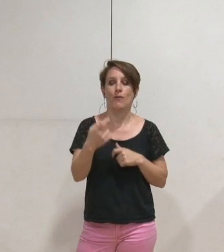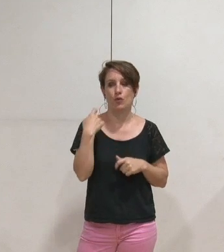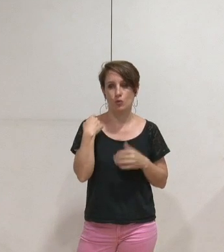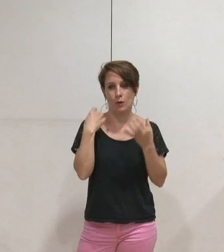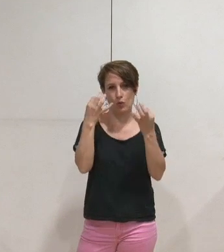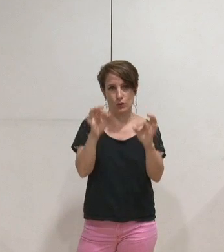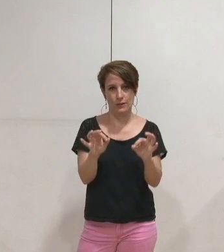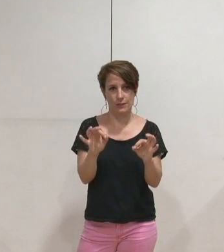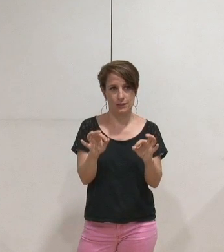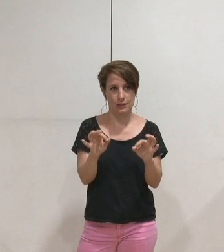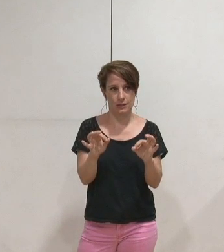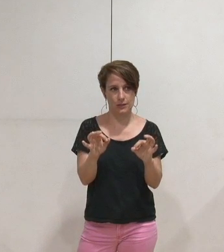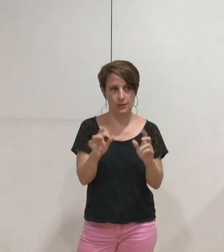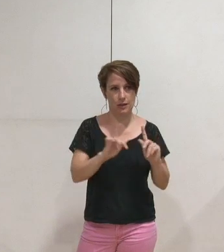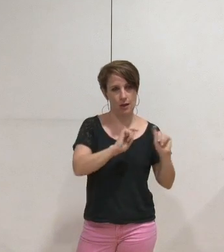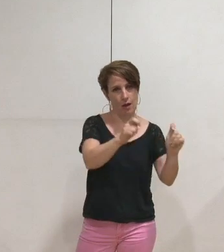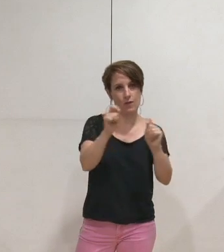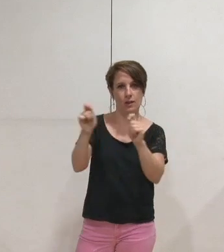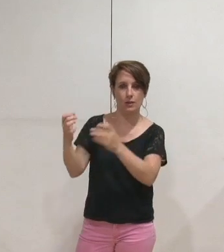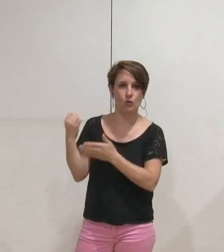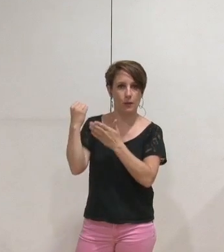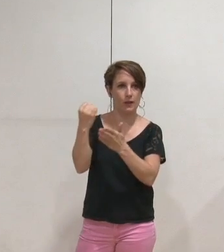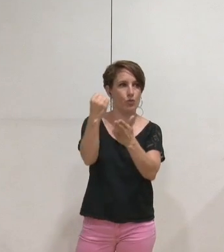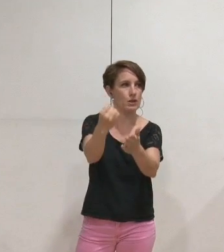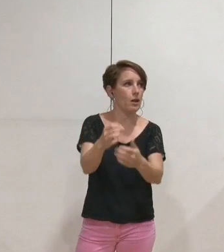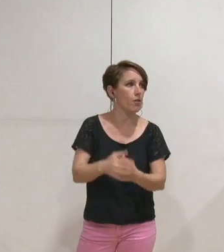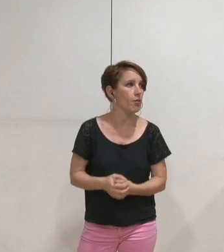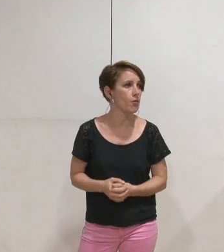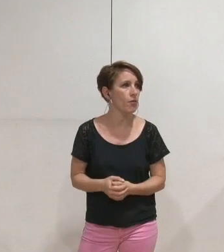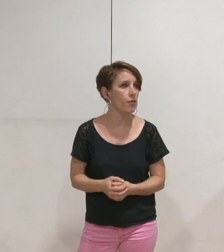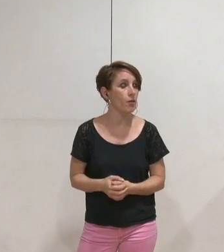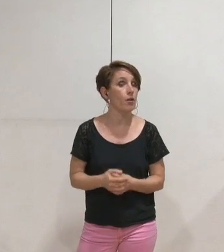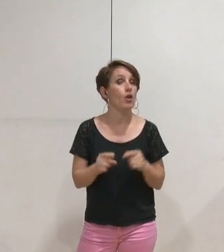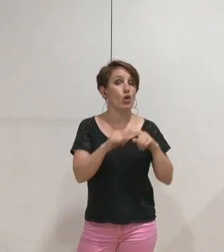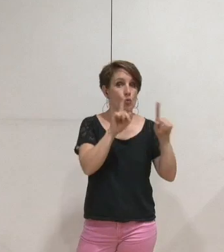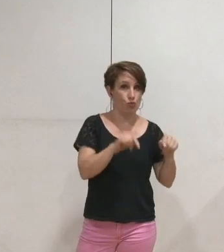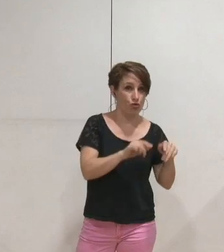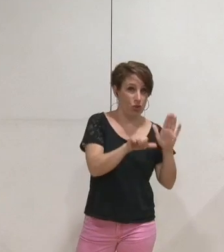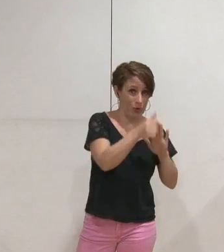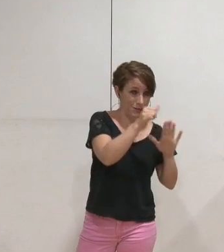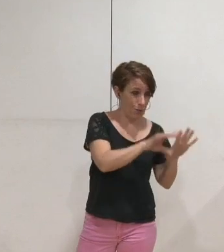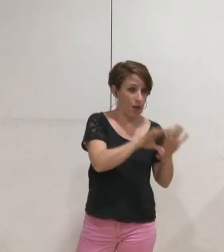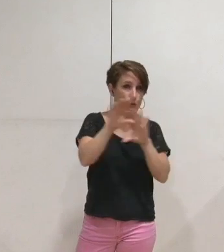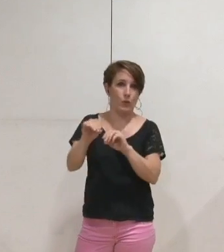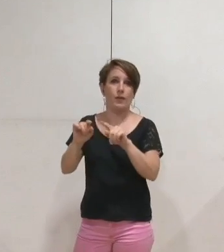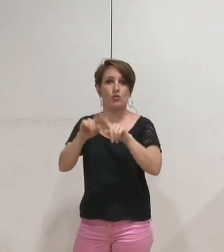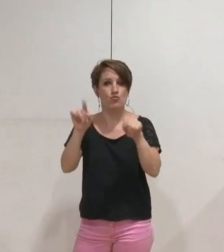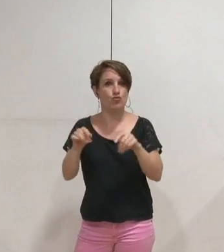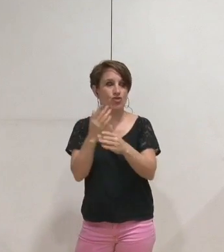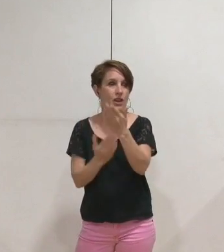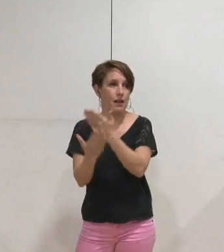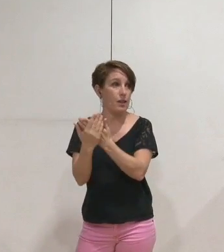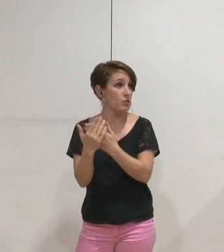affectations patrimoniales Budet qui donc du budget principal vers le budget annexe pas de question